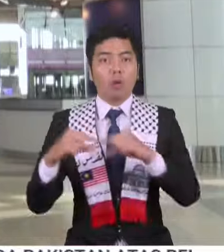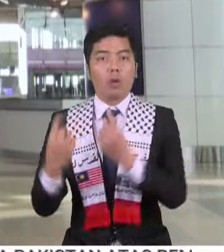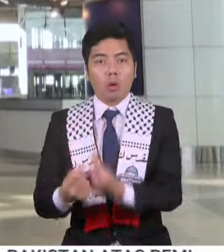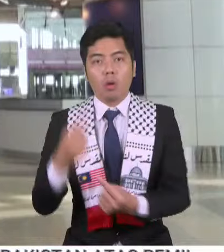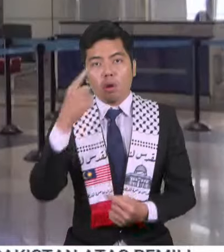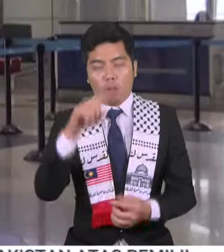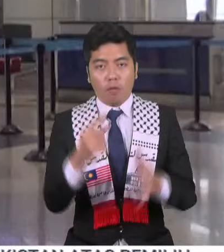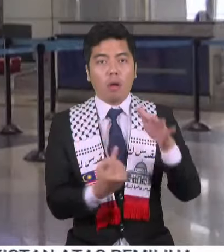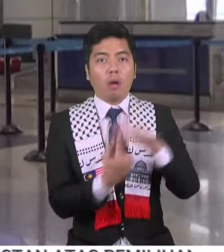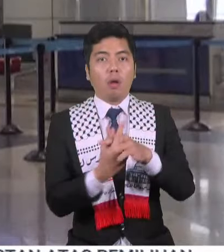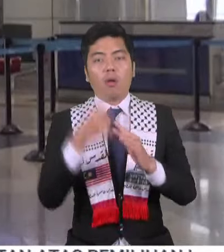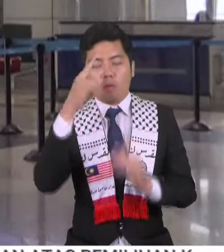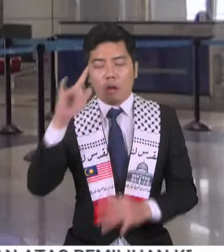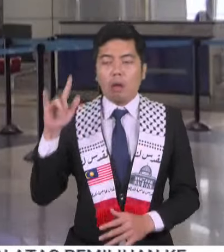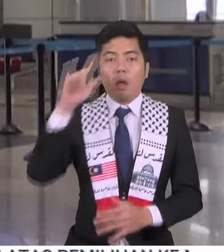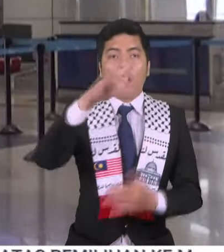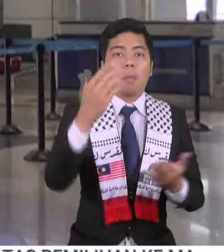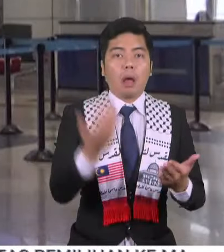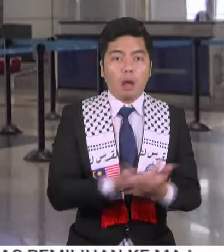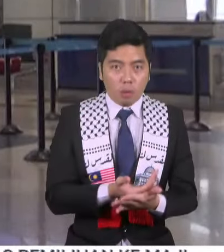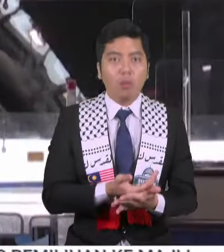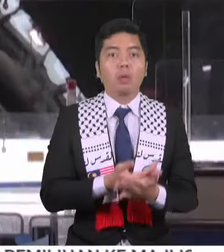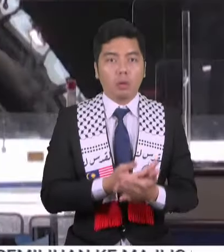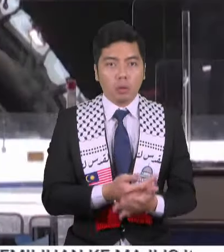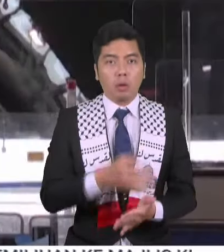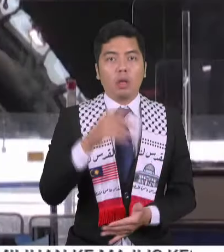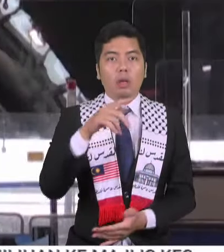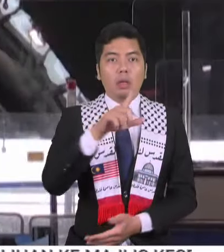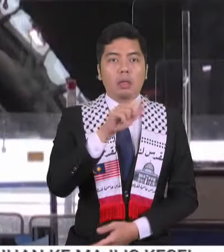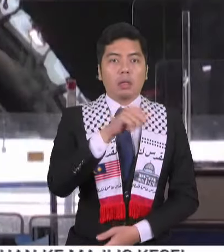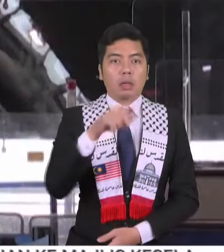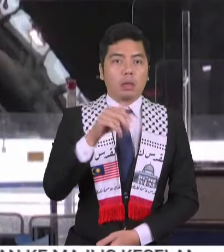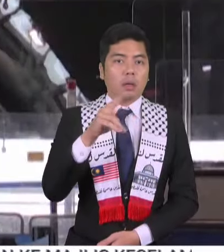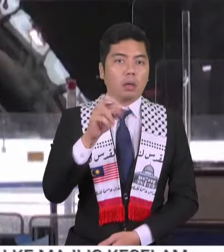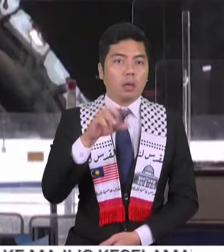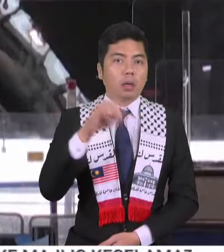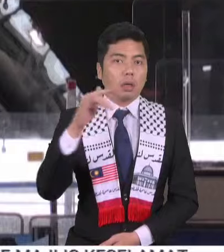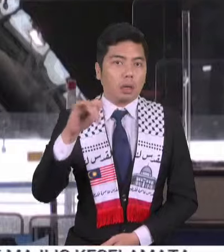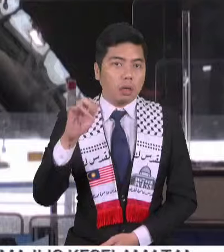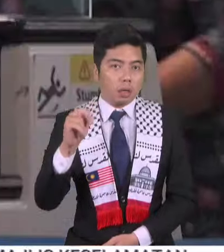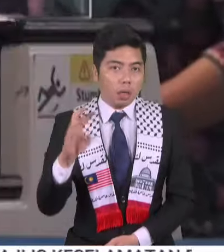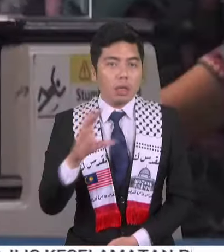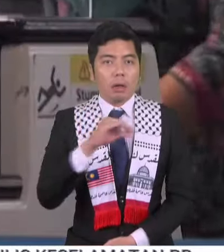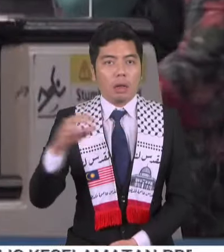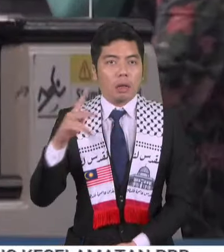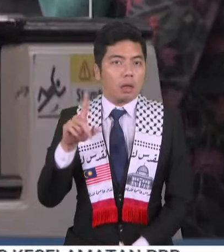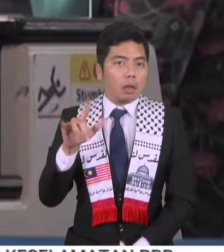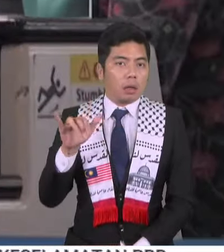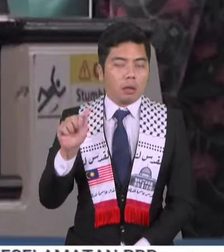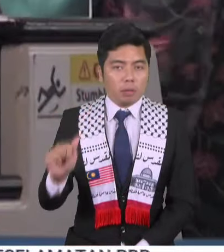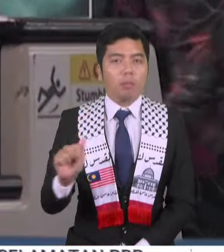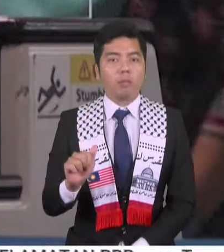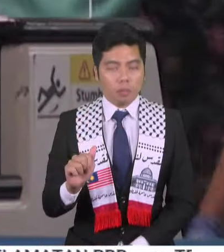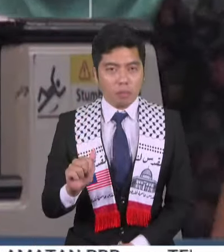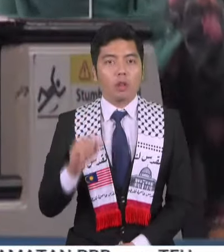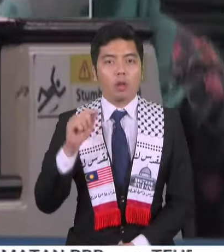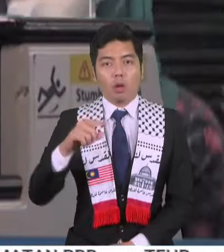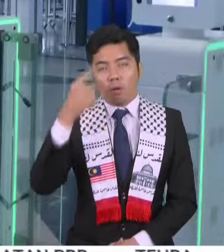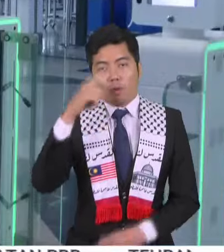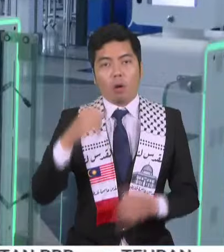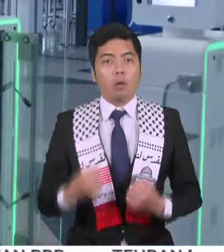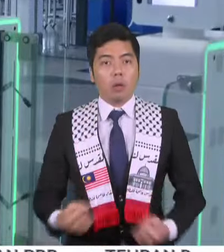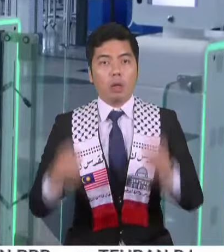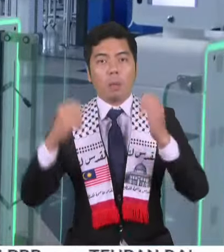mewujudkan laluan kargo udara baru antara lapangan terbang antarabangsa Zhengzhou-Xinjiang dan lapangan terbang antarabangsa Kuala Lumpur. Ia